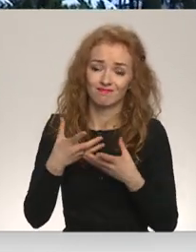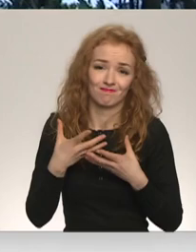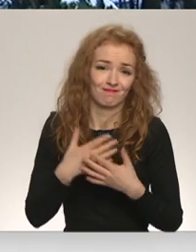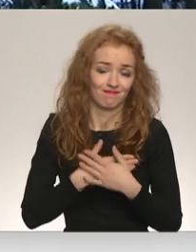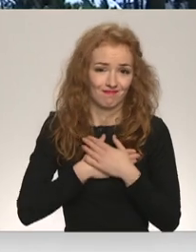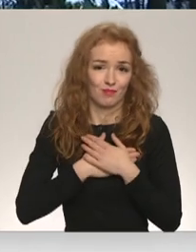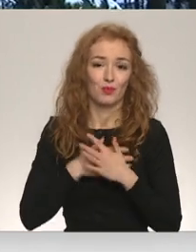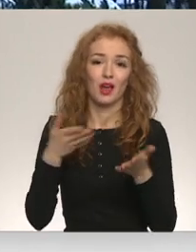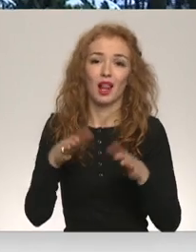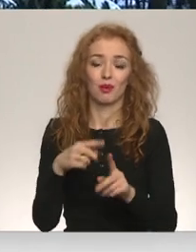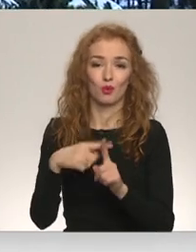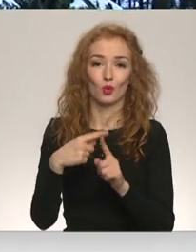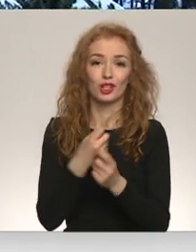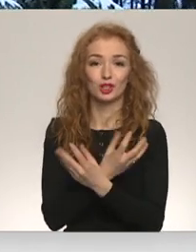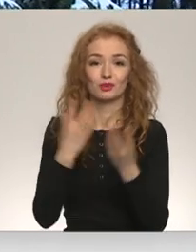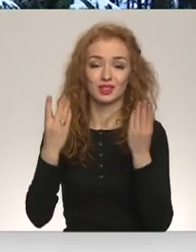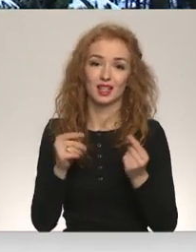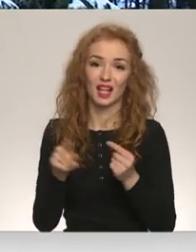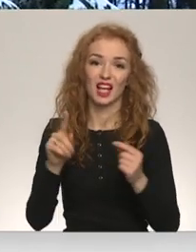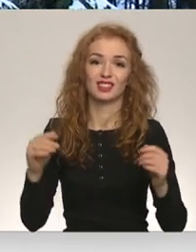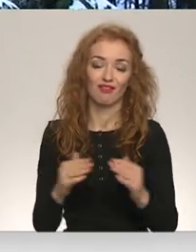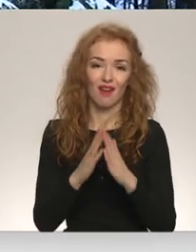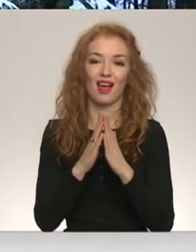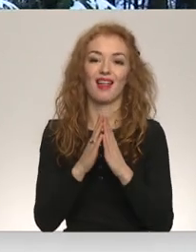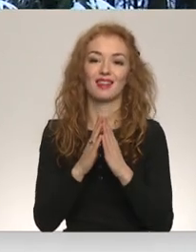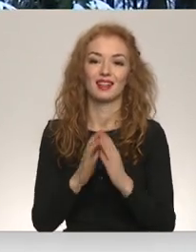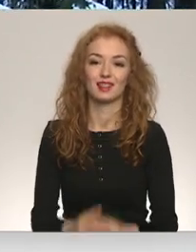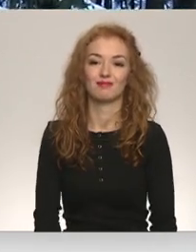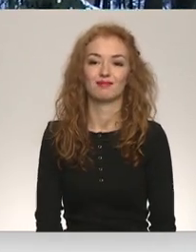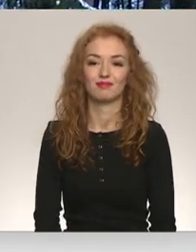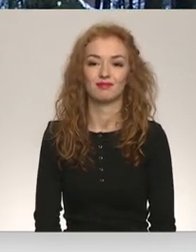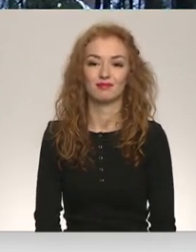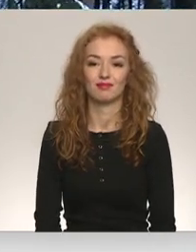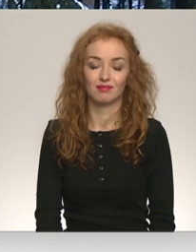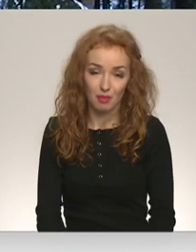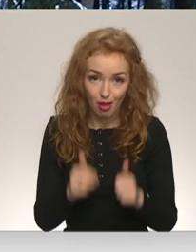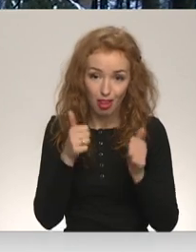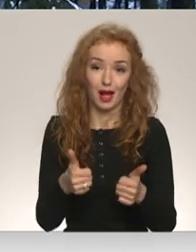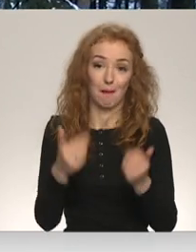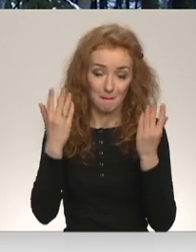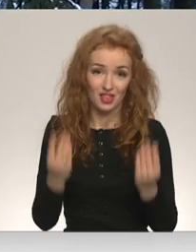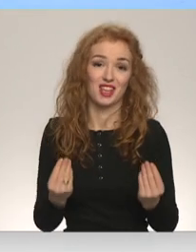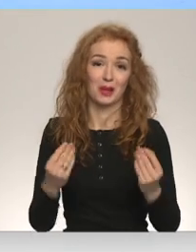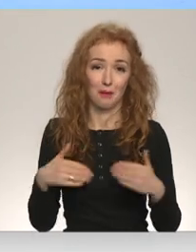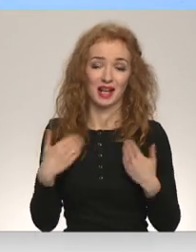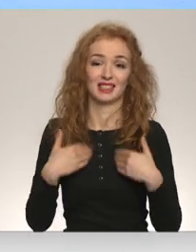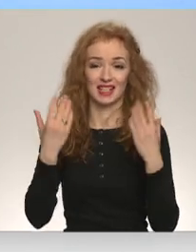pozitīvais, un dzimšanas diena tie svētki, un, nu,